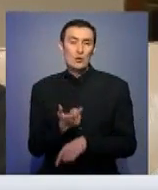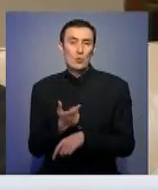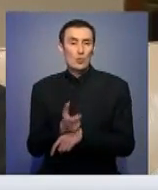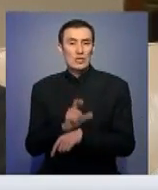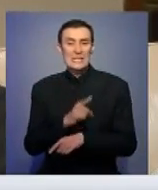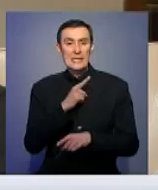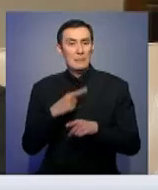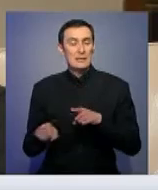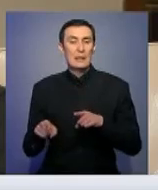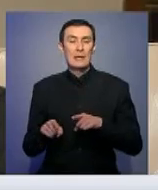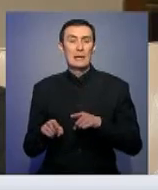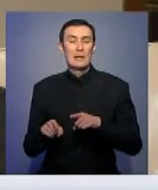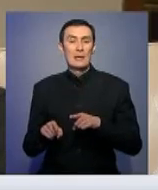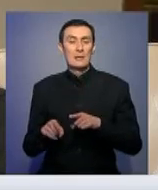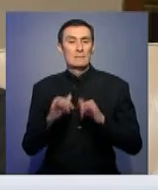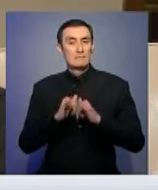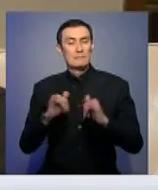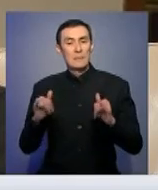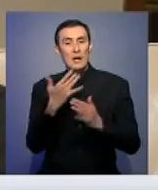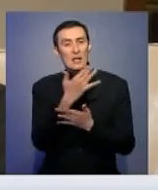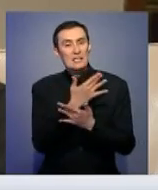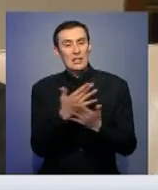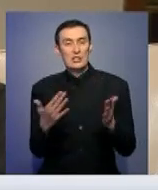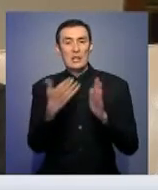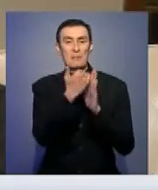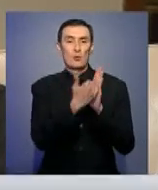стремительно набирает репертуар,